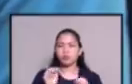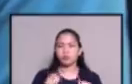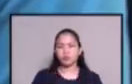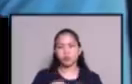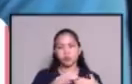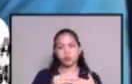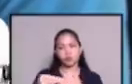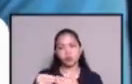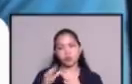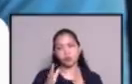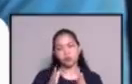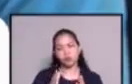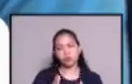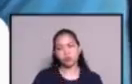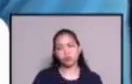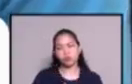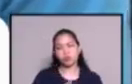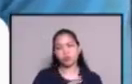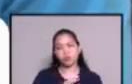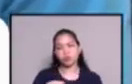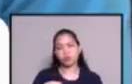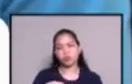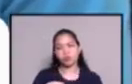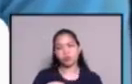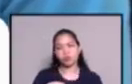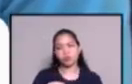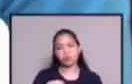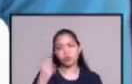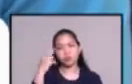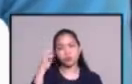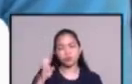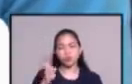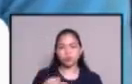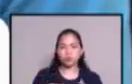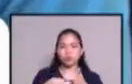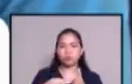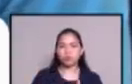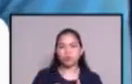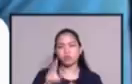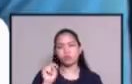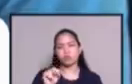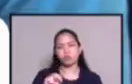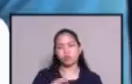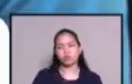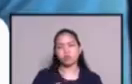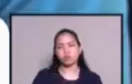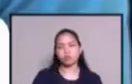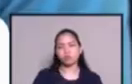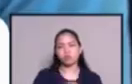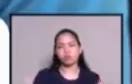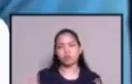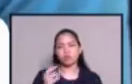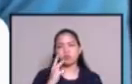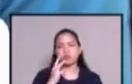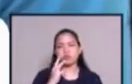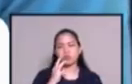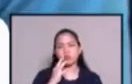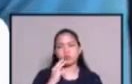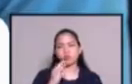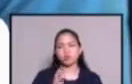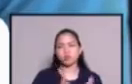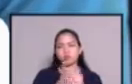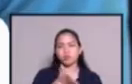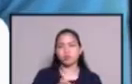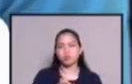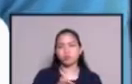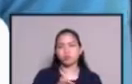ni General Ray Velasco. And he requested us na kung pwedeng magbigay kami ng tubig through cross-border